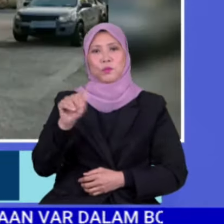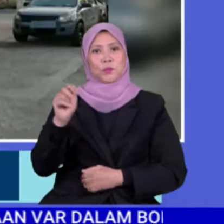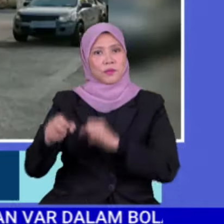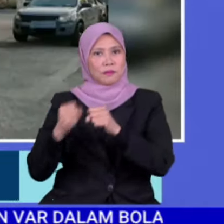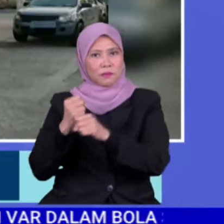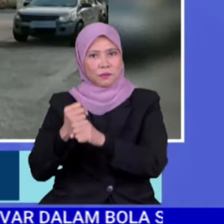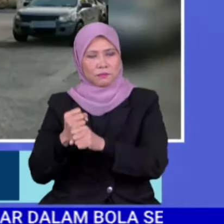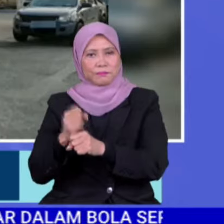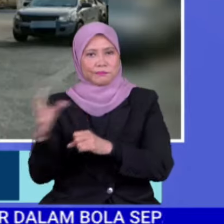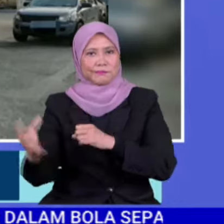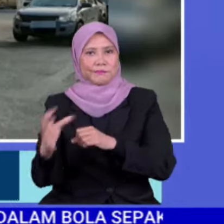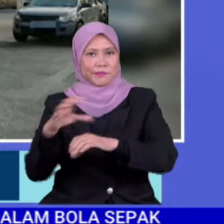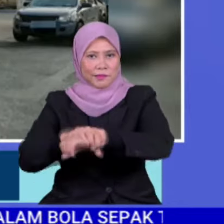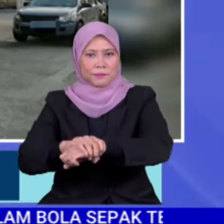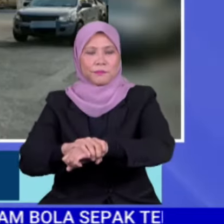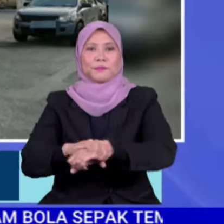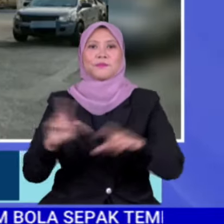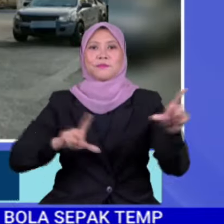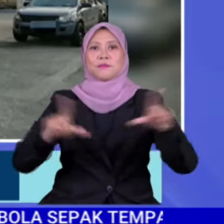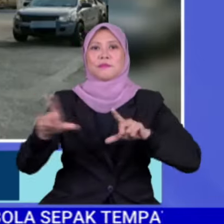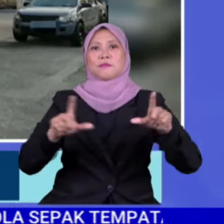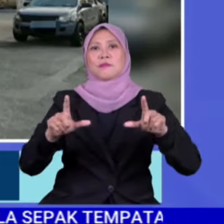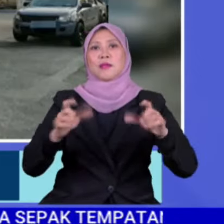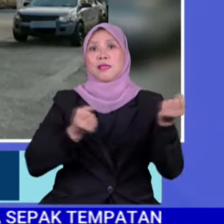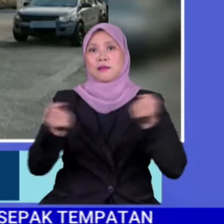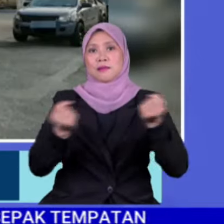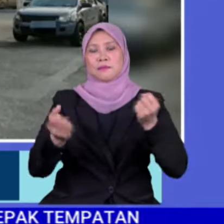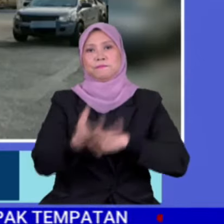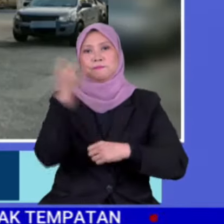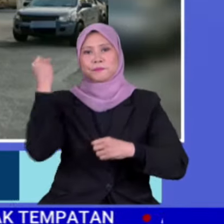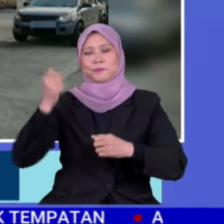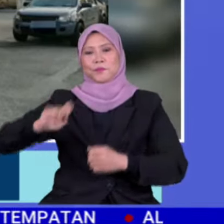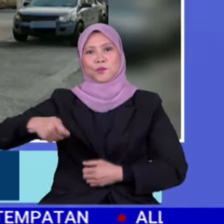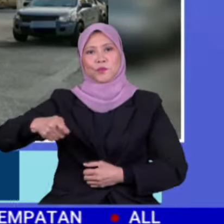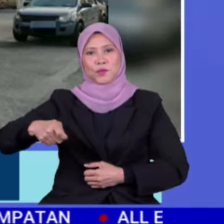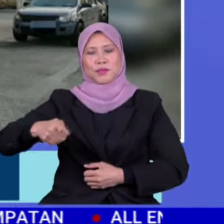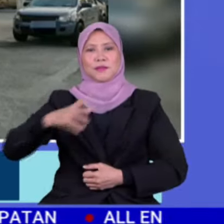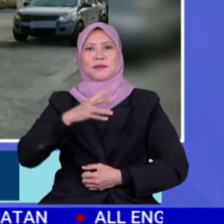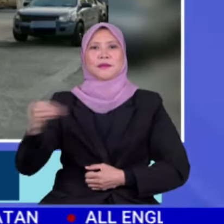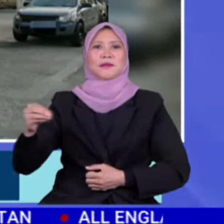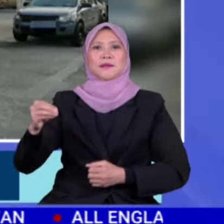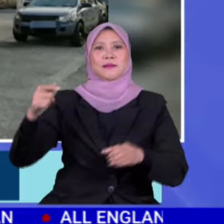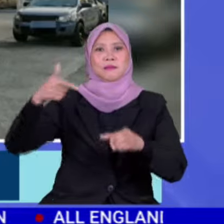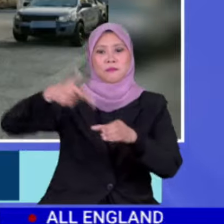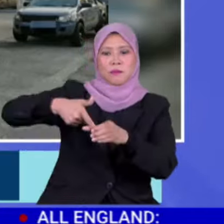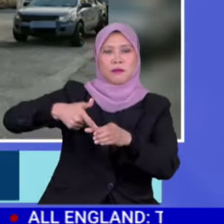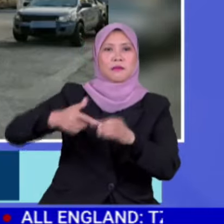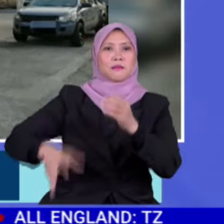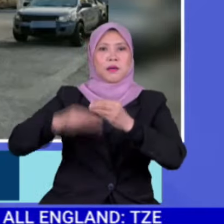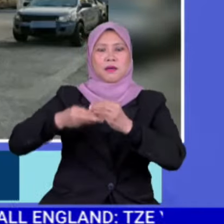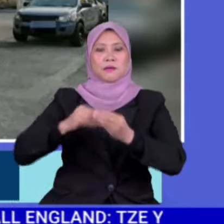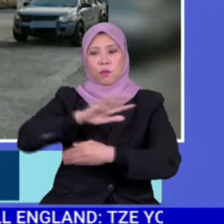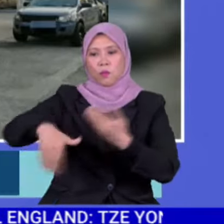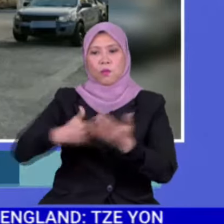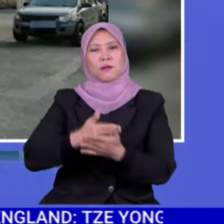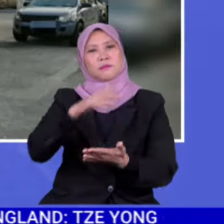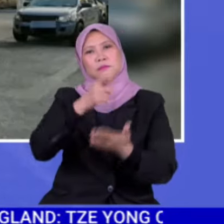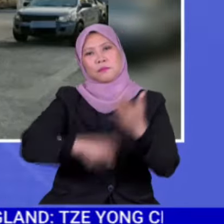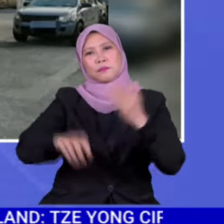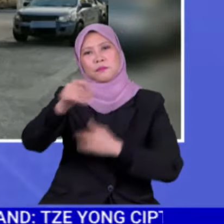ditahan. Turut disita sebuah pacuan 4 roda, resit belian, kunci kenderaan dan tangki tambahan yang kesemuanya